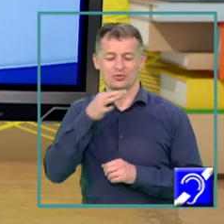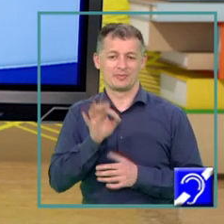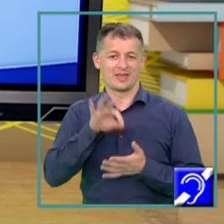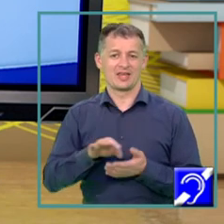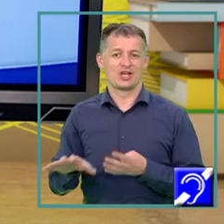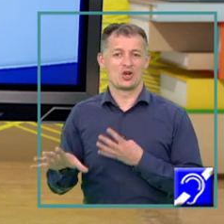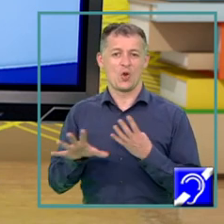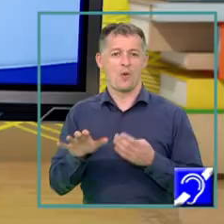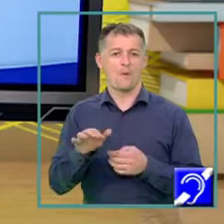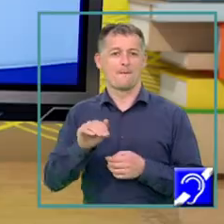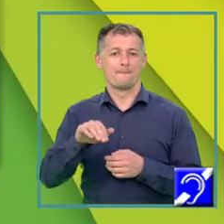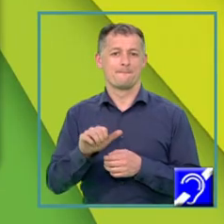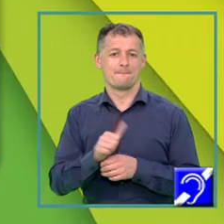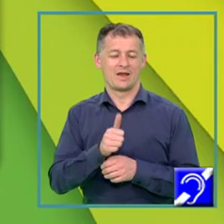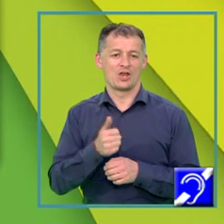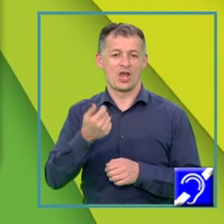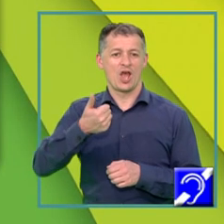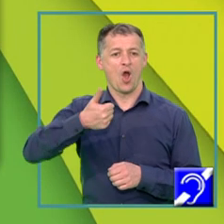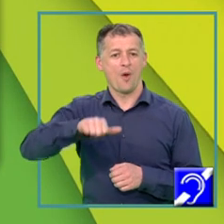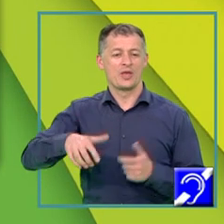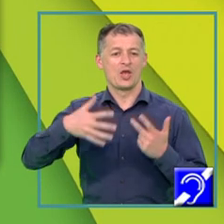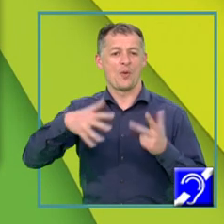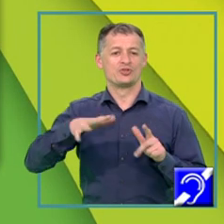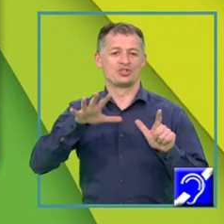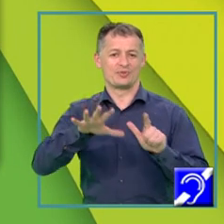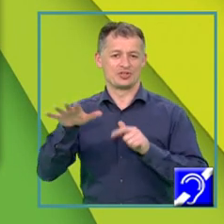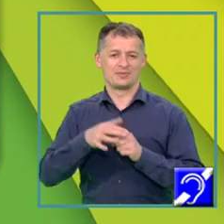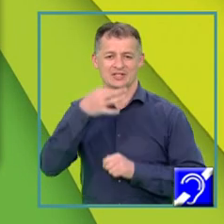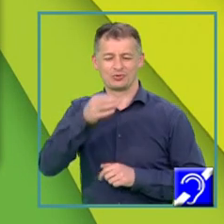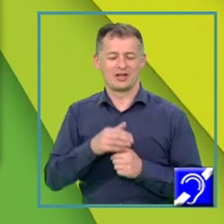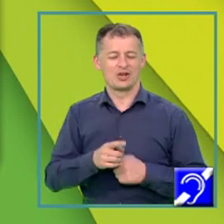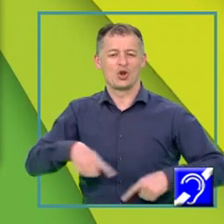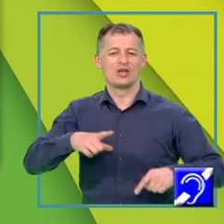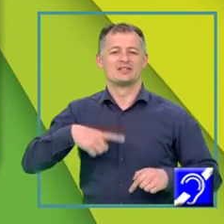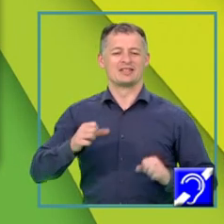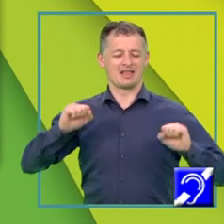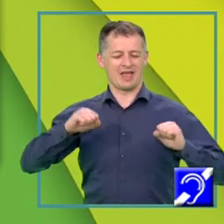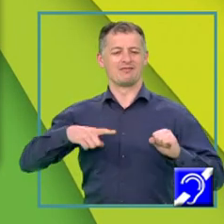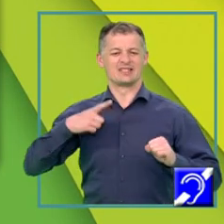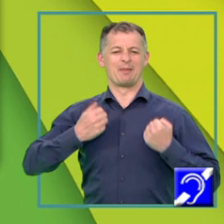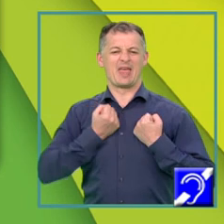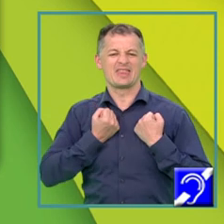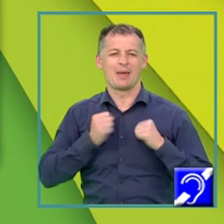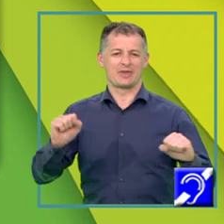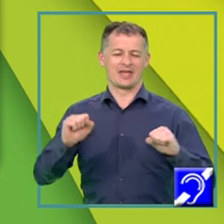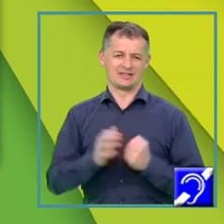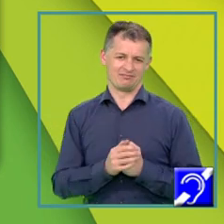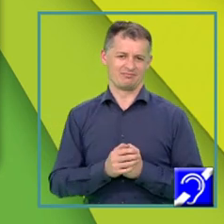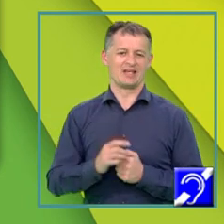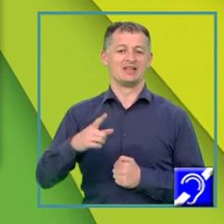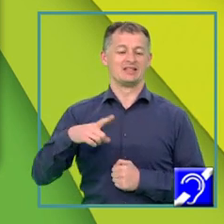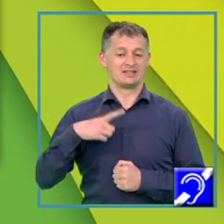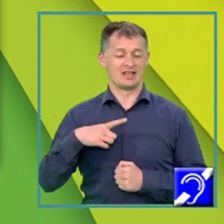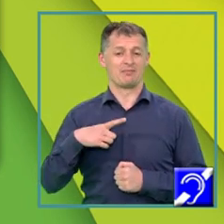9 mai 1877. Spunea așa ministrul nostru de externe: suntem independenți, suntem o națiune de sine